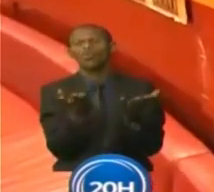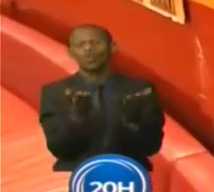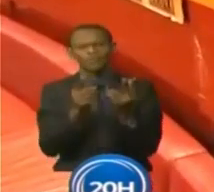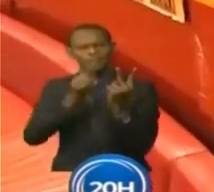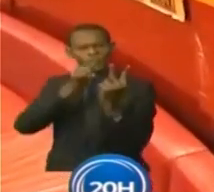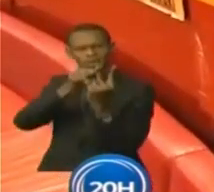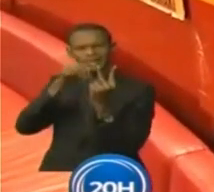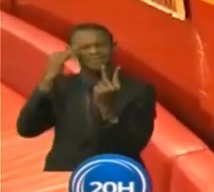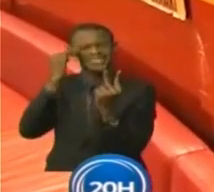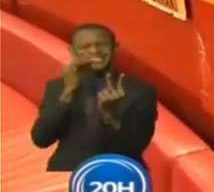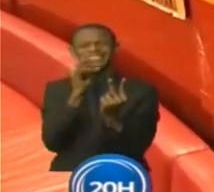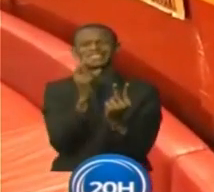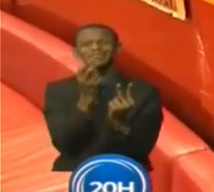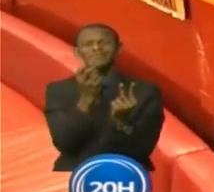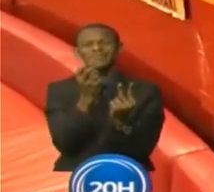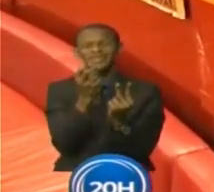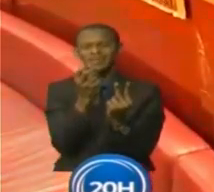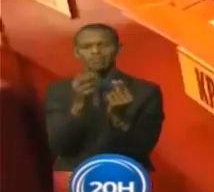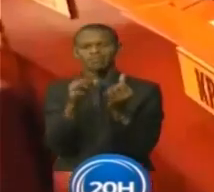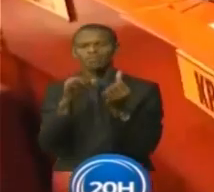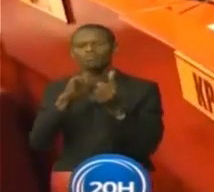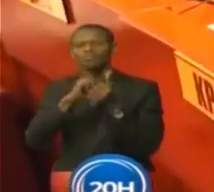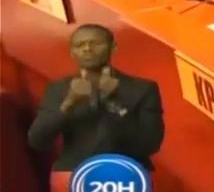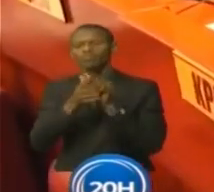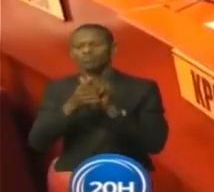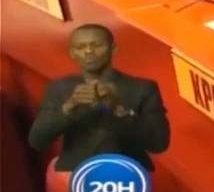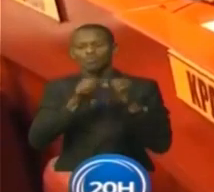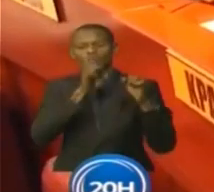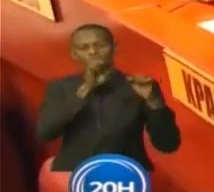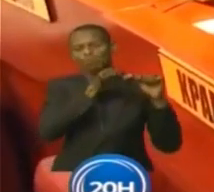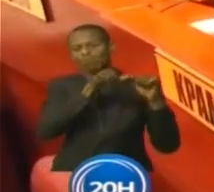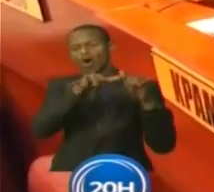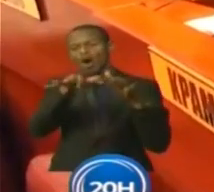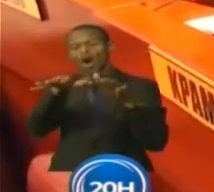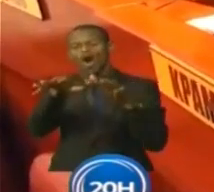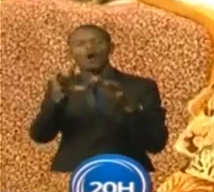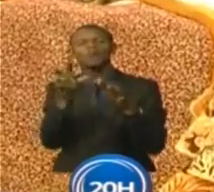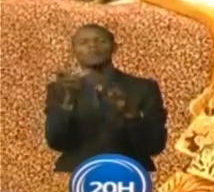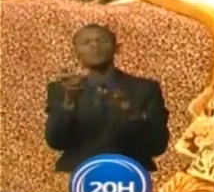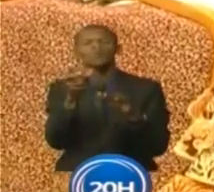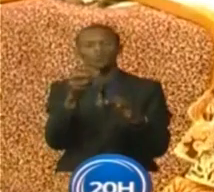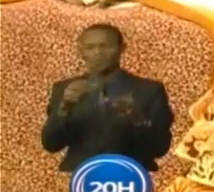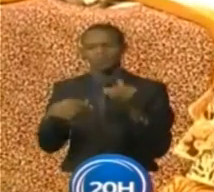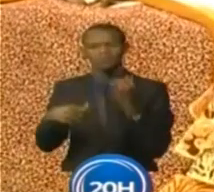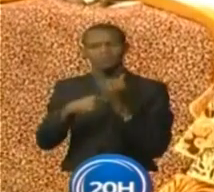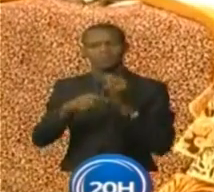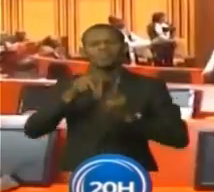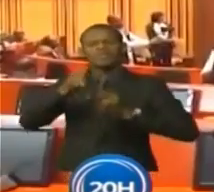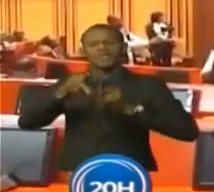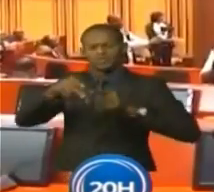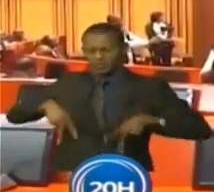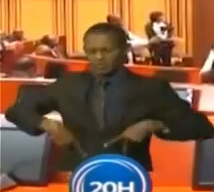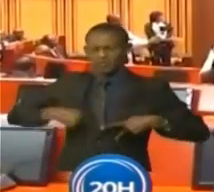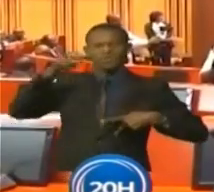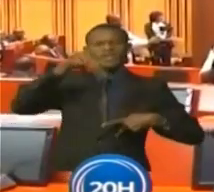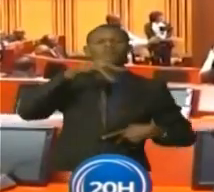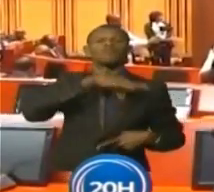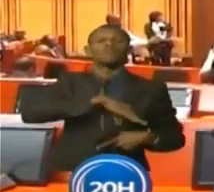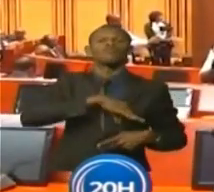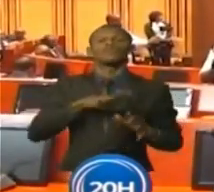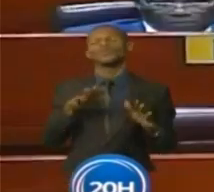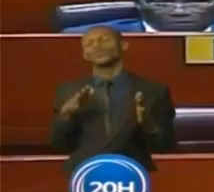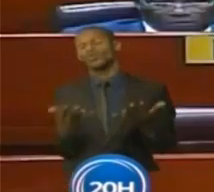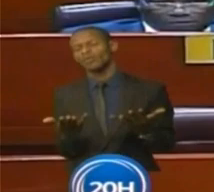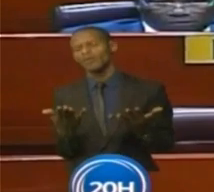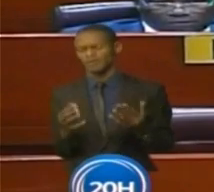et la prise en compte des intérêts des populations riveraines dans le projet minier. La sénatrice Mwando Katemba Christine,